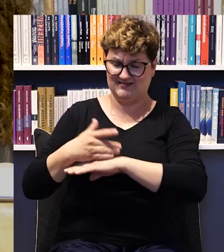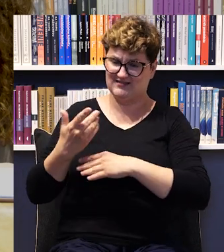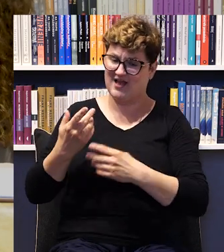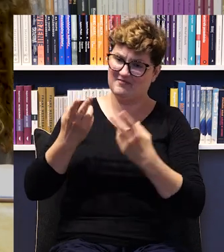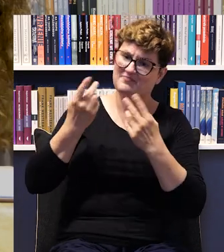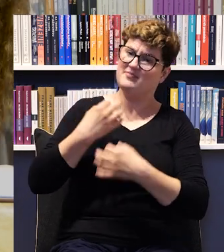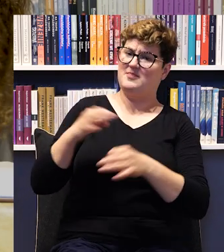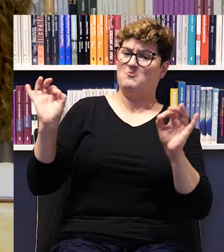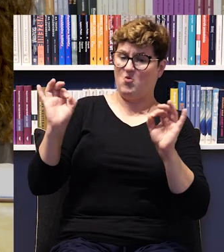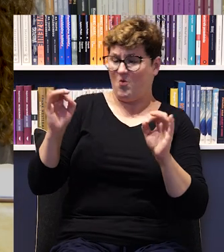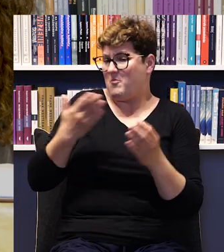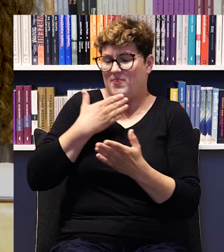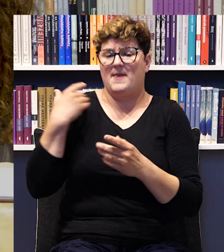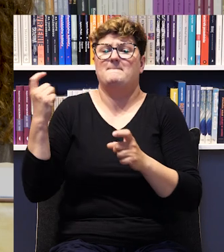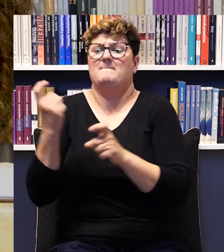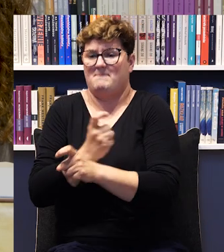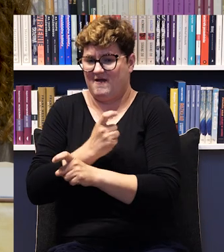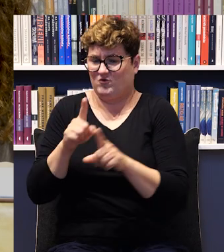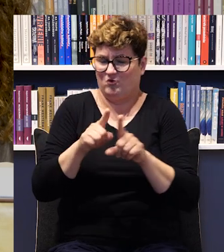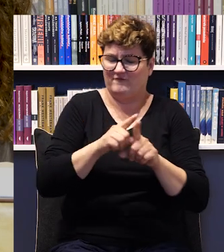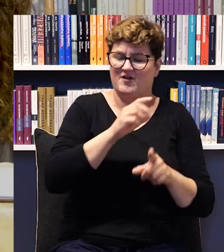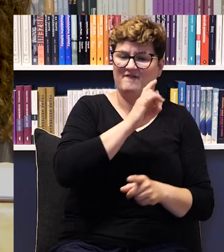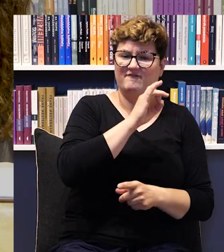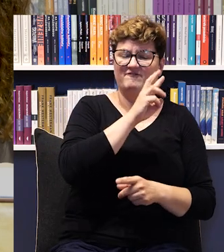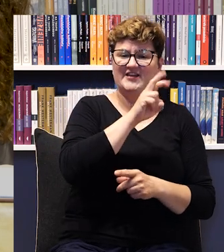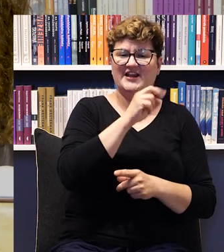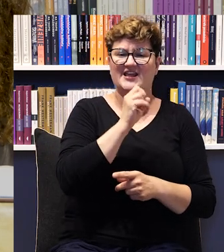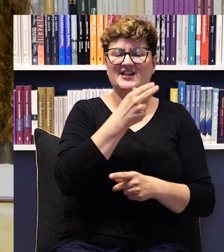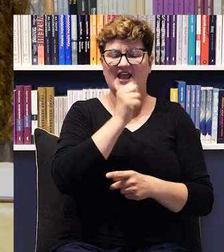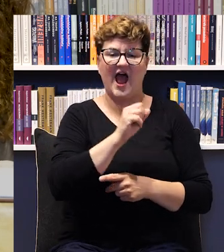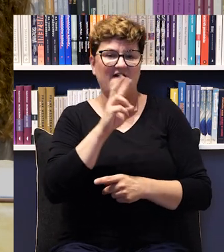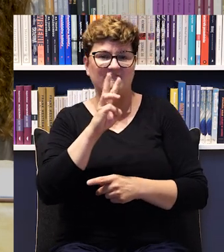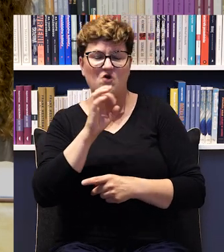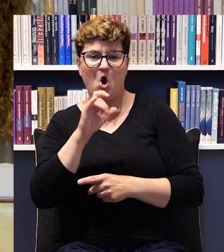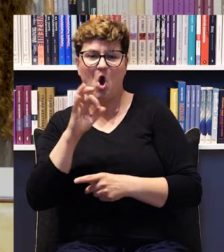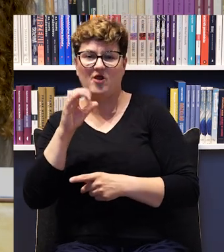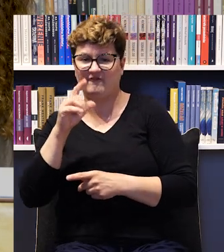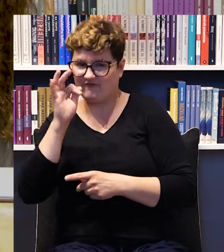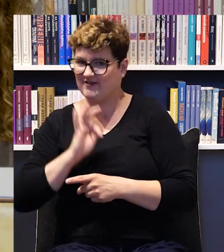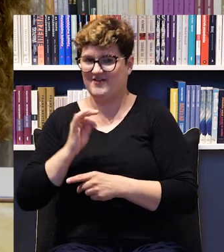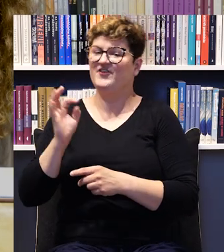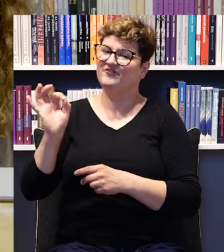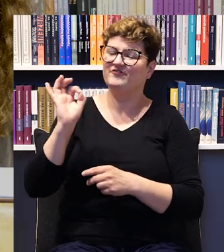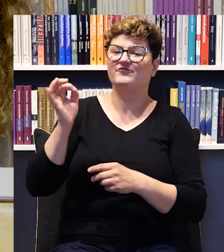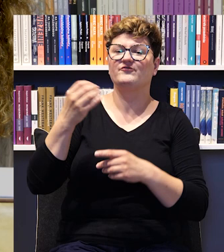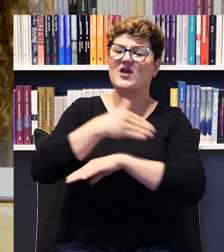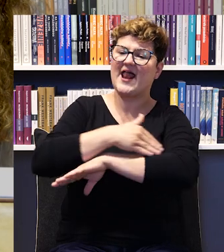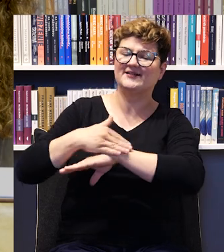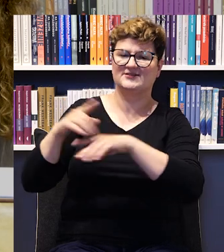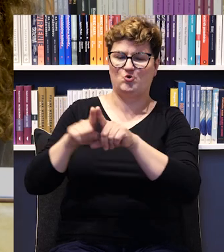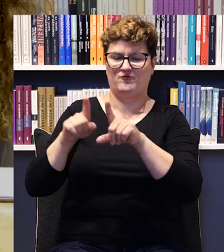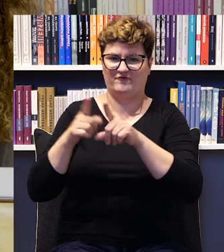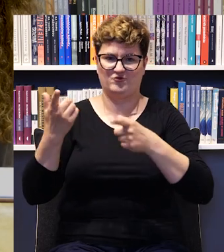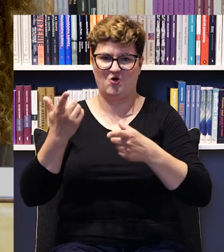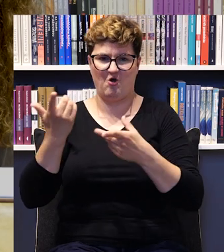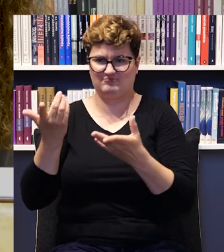kobieta nie masz kraju, to Virginia Woolf. Granice są jak wagina. Rozciągają się, ale nie w nieskończoność. Gdzie są